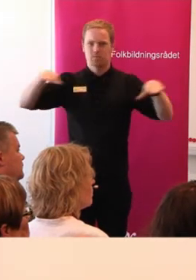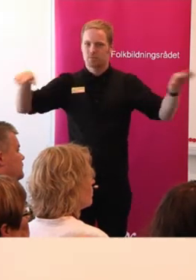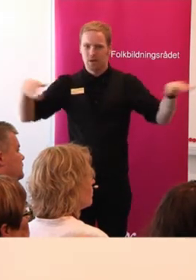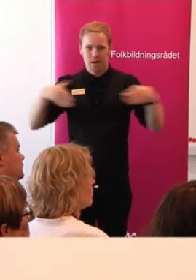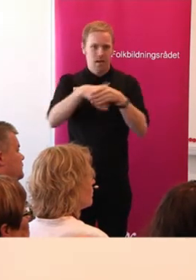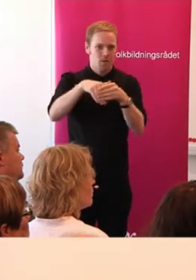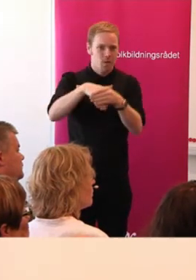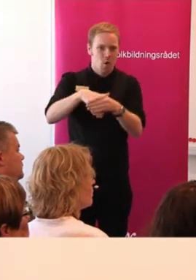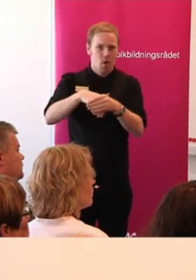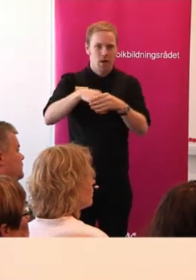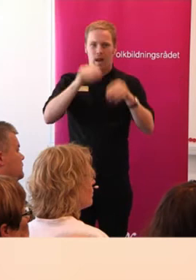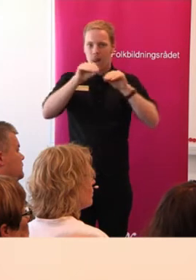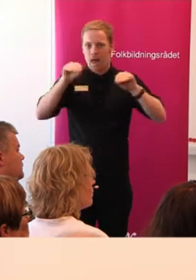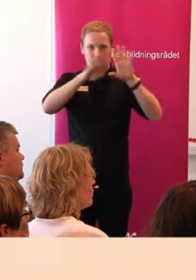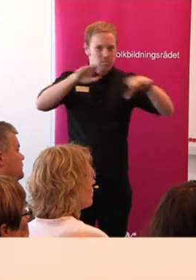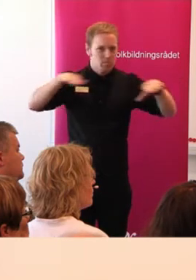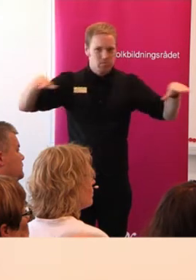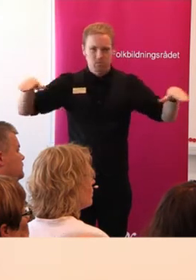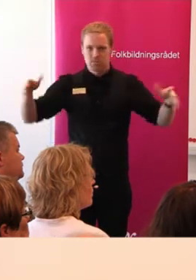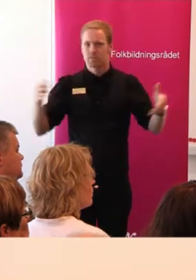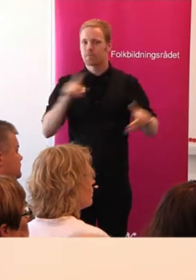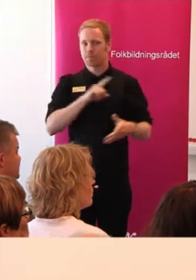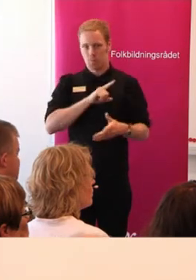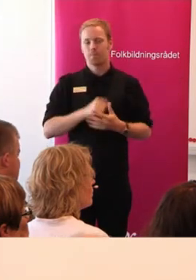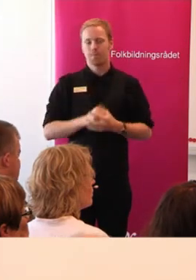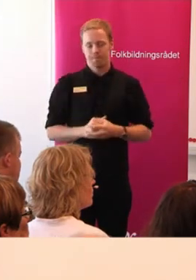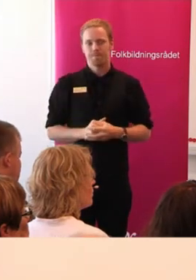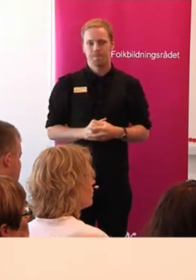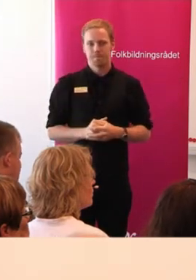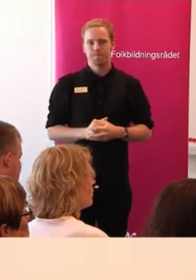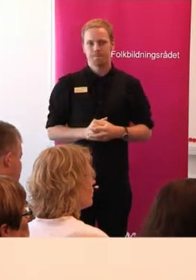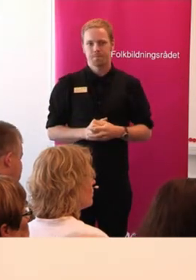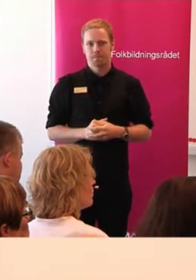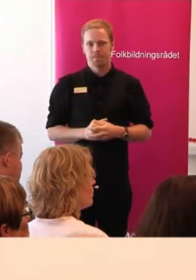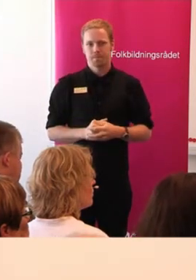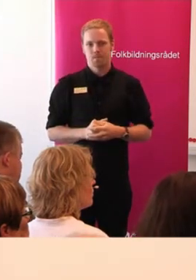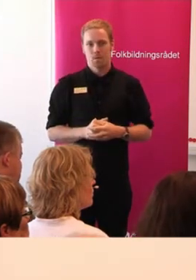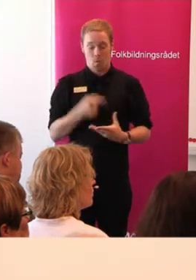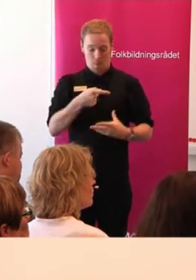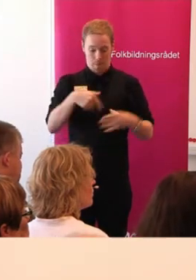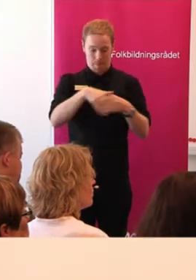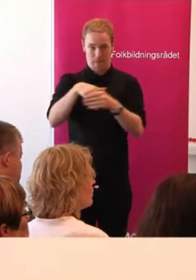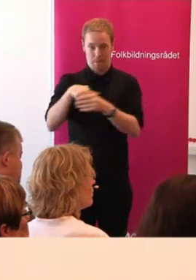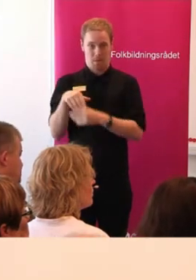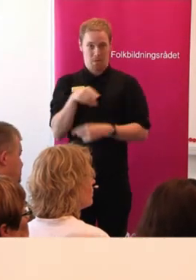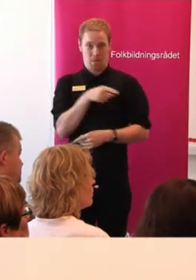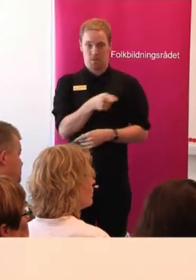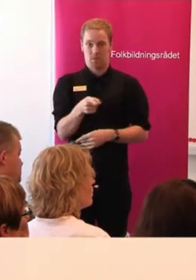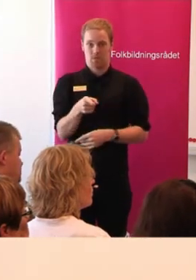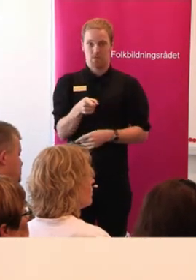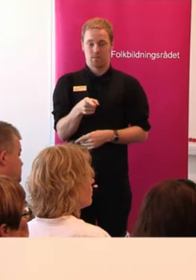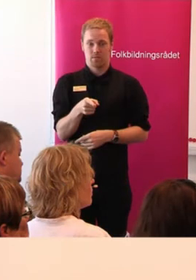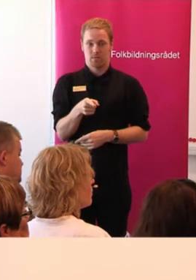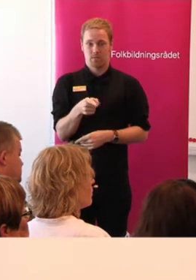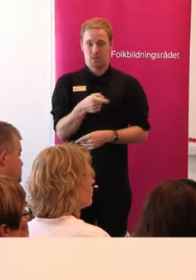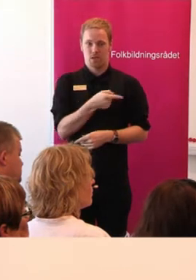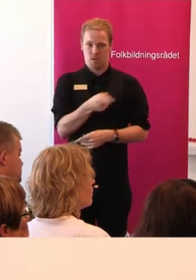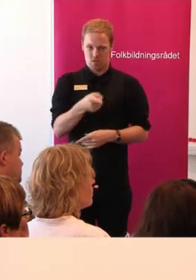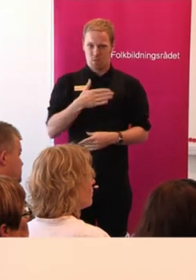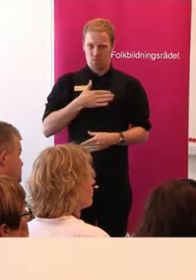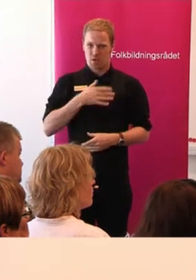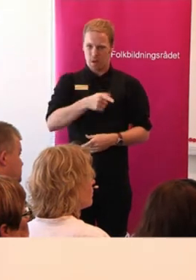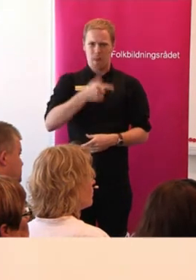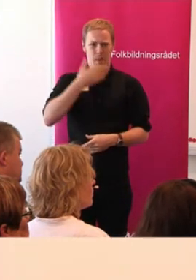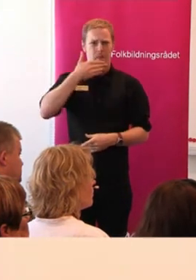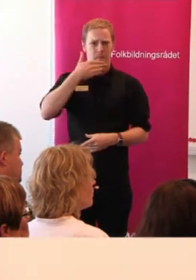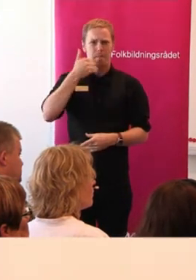deltagare. Och det är enligt deltagarna det mesta och